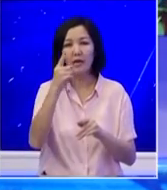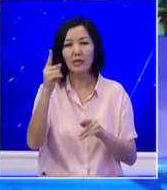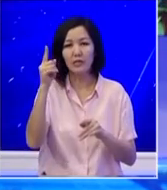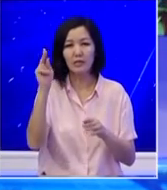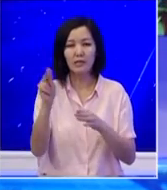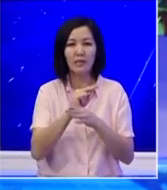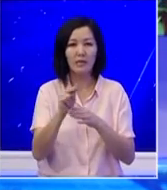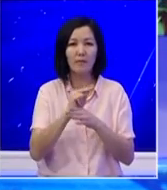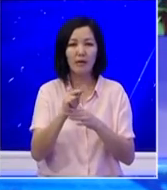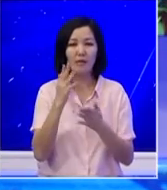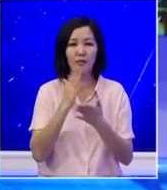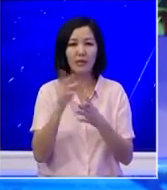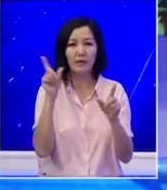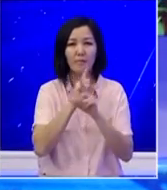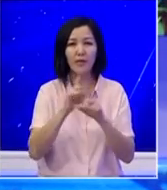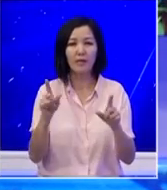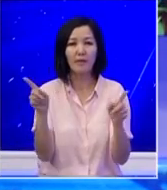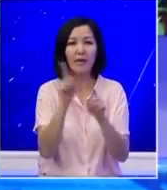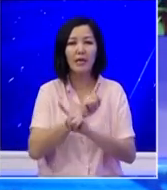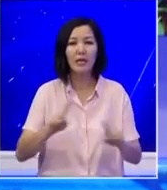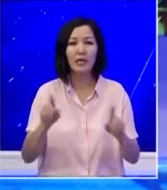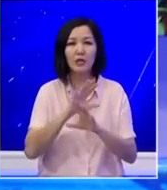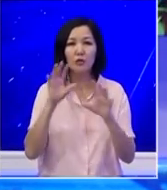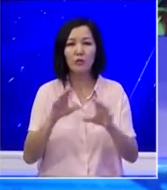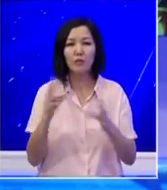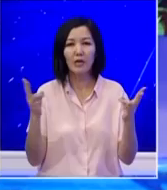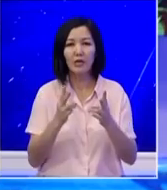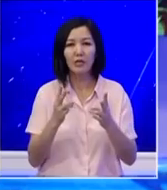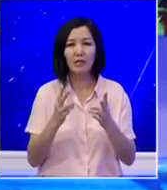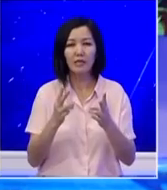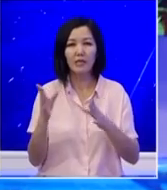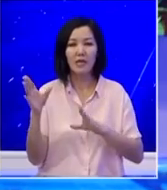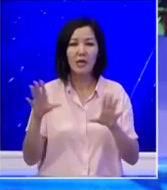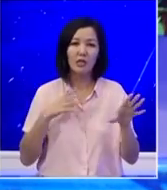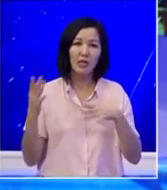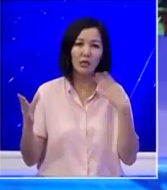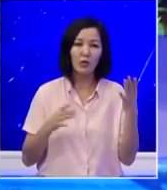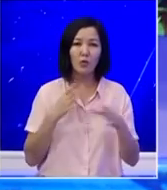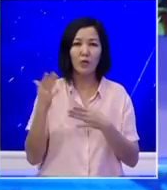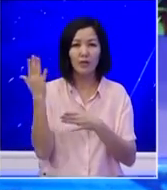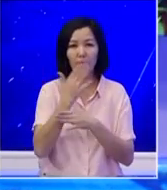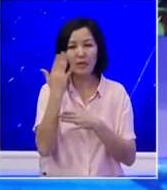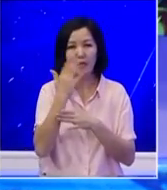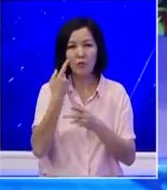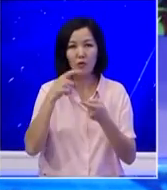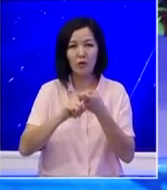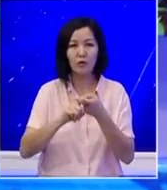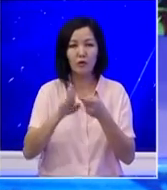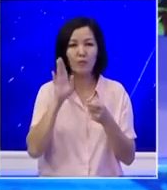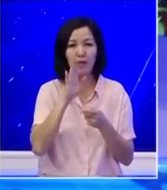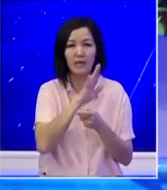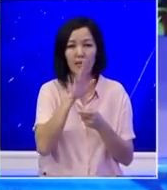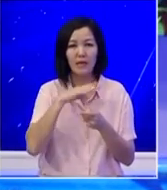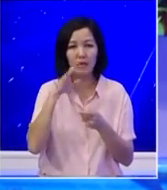ем алуға көшті. Мекеме мамандары ерекше күтімді қажет ететін жаттығуларды бейнероликке түсіріп ата-аналарына жіберуде. Олар